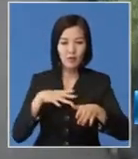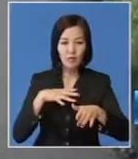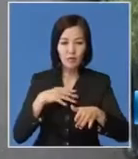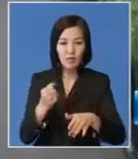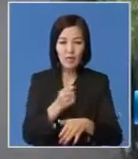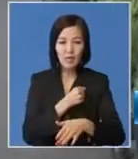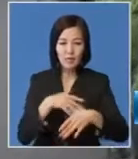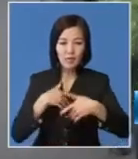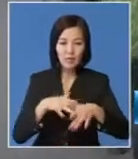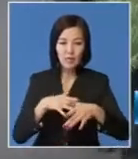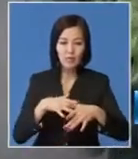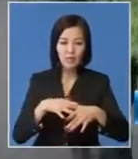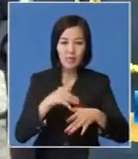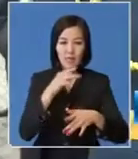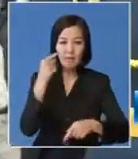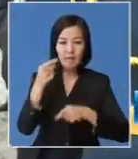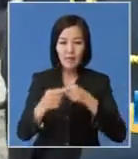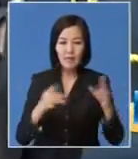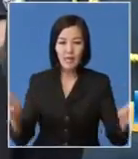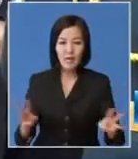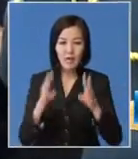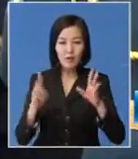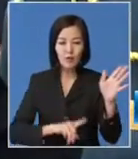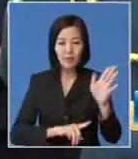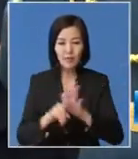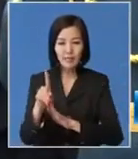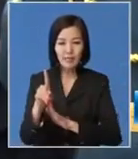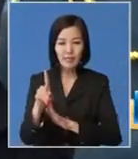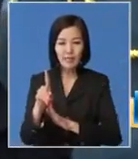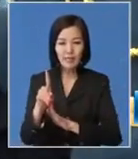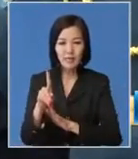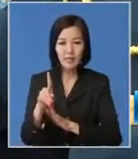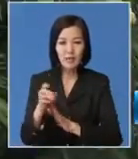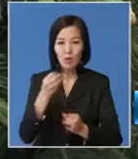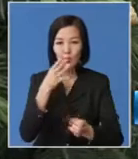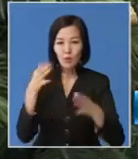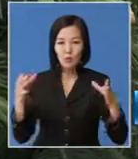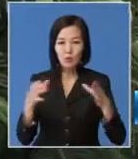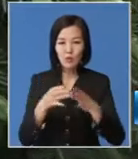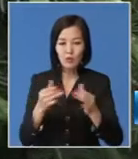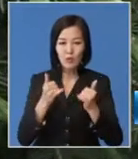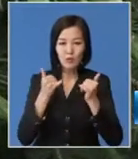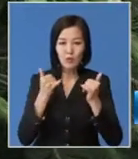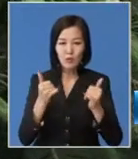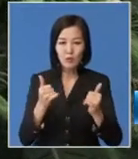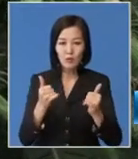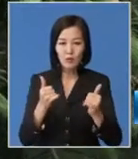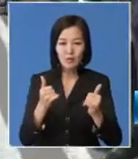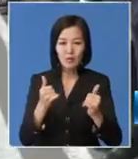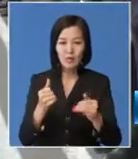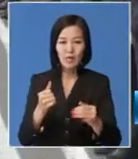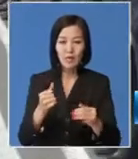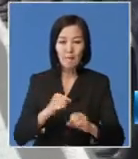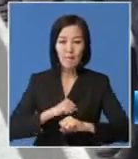шеруді мәңгілік алаудан бастады. Өшпес ерлікті, елдікті нышандайтын кешенге гүл шоқтарын қойып, отан қорғау жолында от кешкен